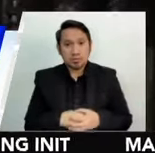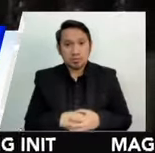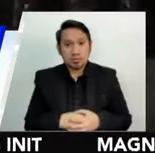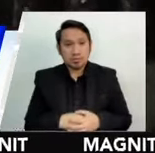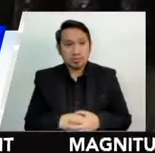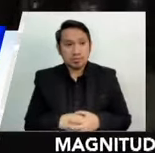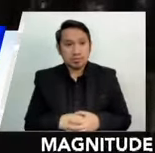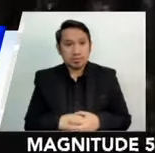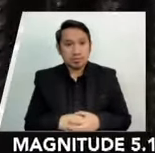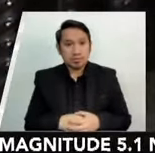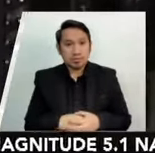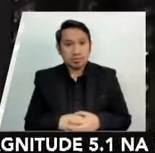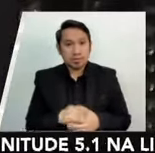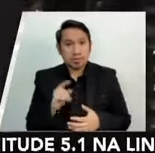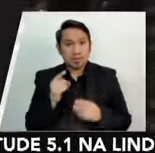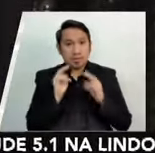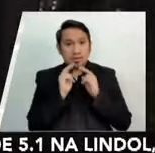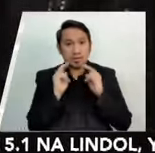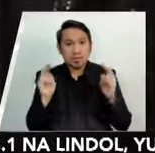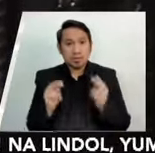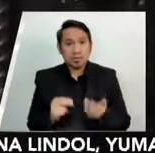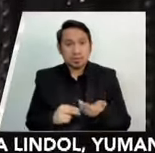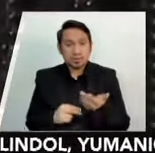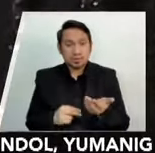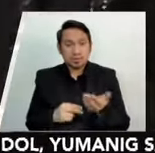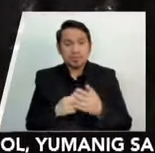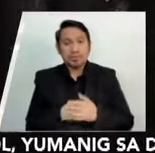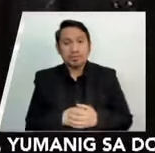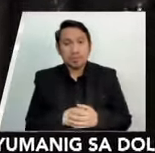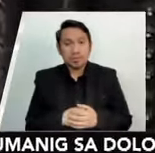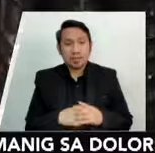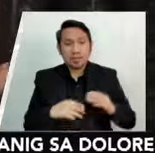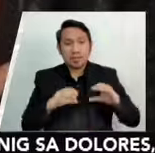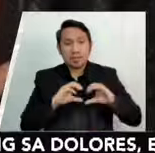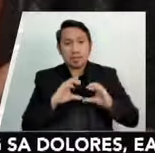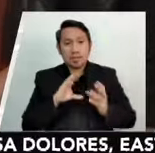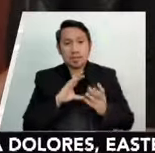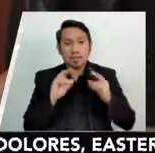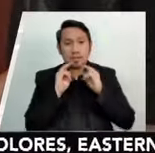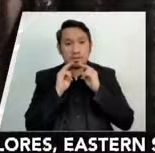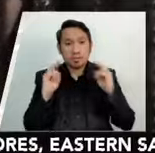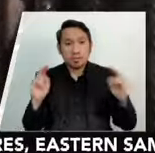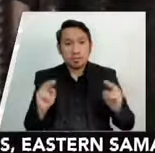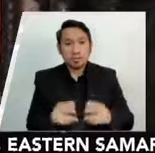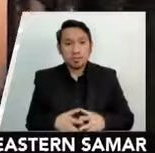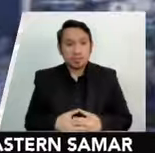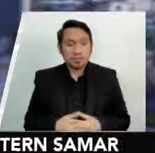Ito ang unang balita, Jomer Apresto para sa GMA Integrated News.